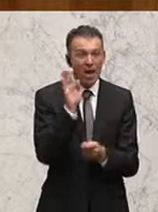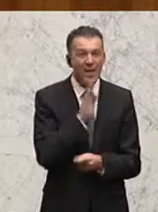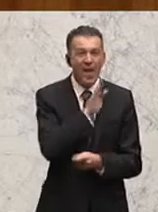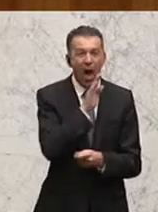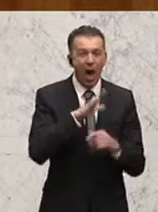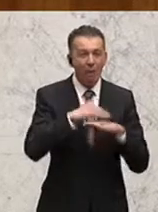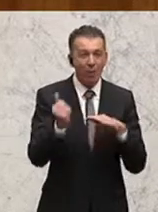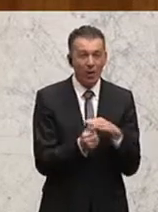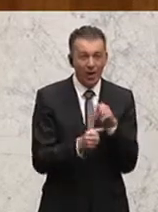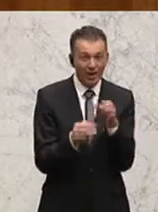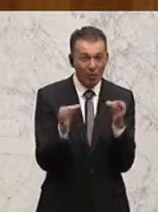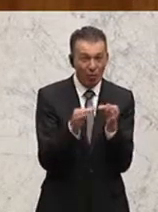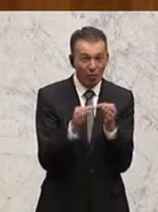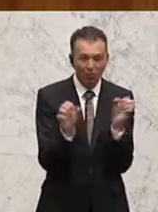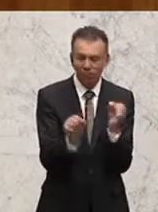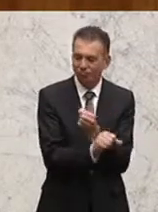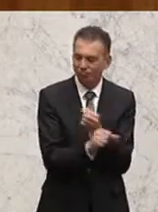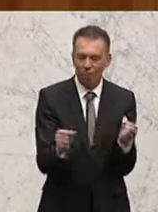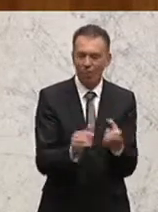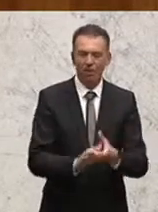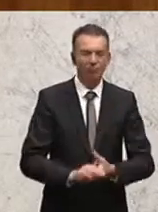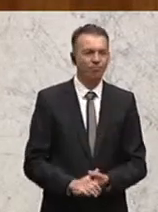kann nicht funktionieren.